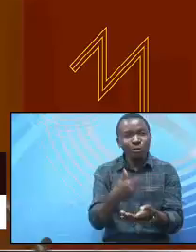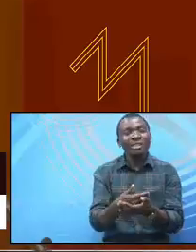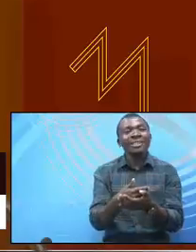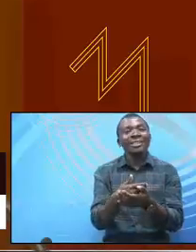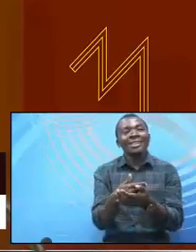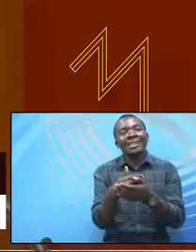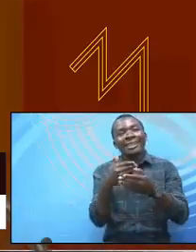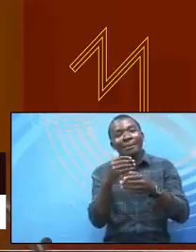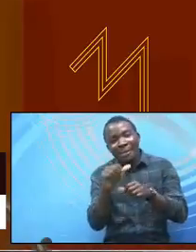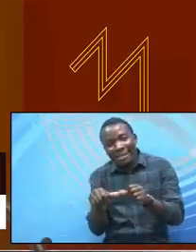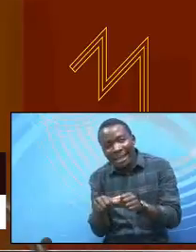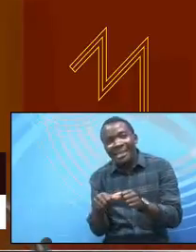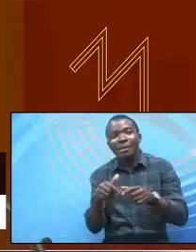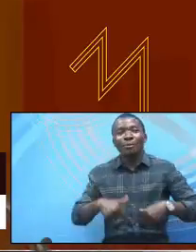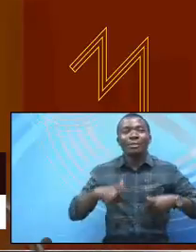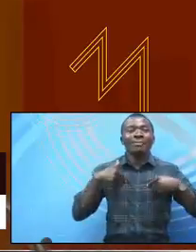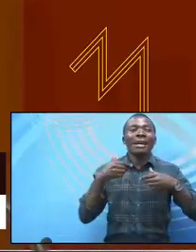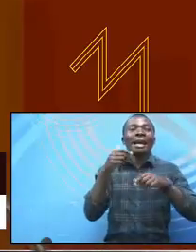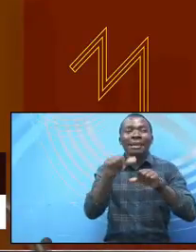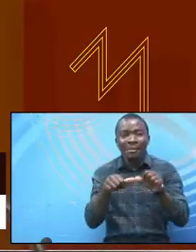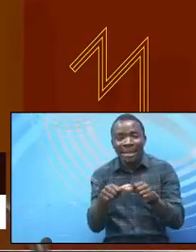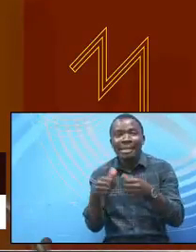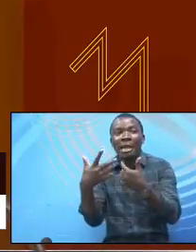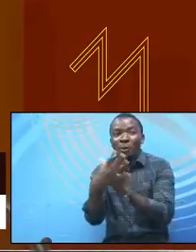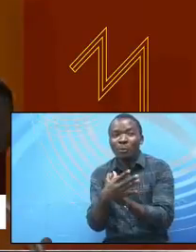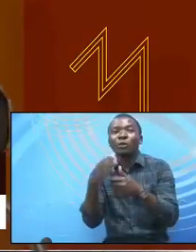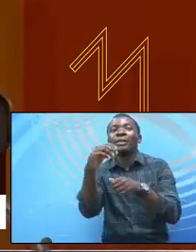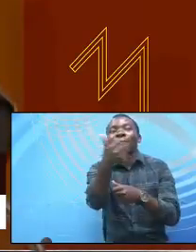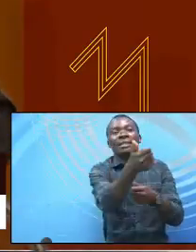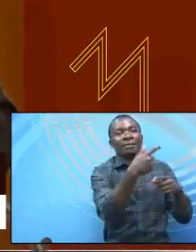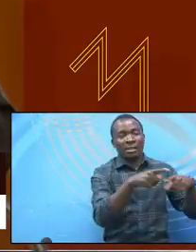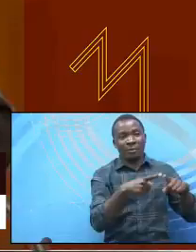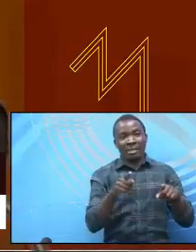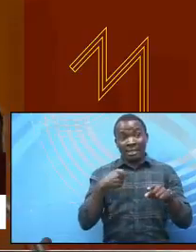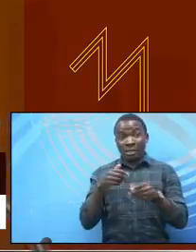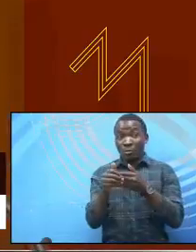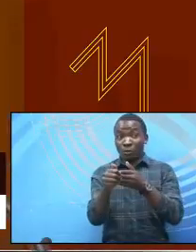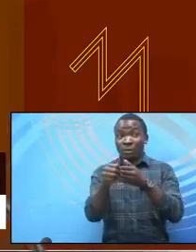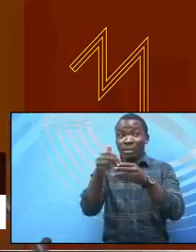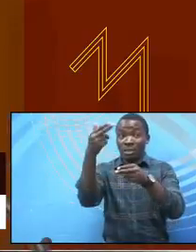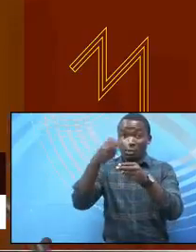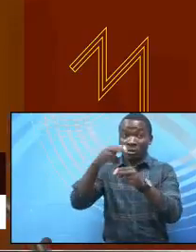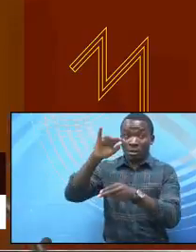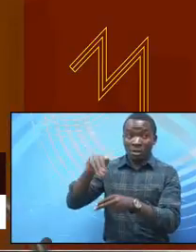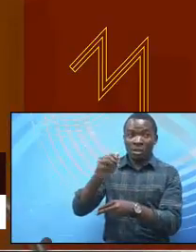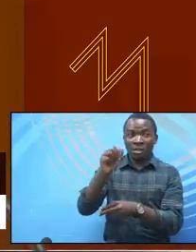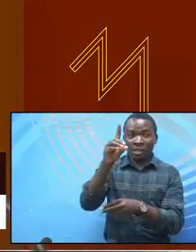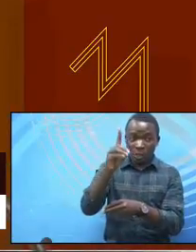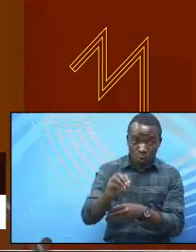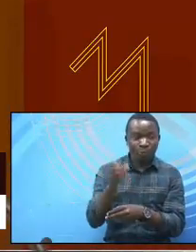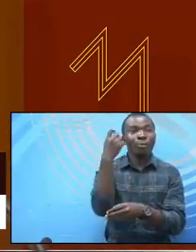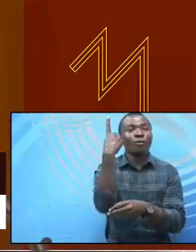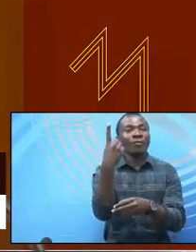ibijyanye n'ubuzima byaba ibijyanye n'umuco ndetse n'ibindi je rero iyo kuyobora ikiganiro nuko bisanzwe ndi Jean de Dieu Byukusenge